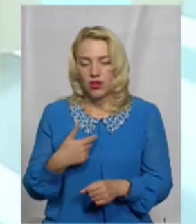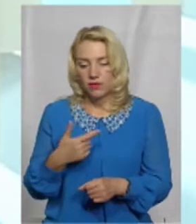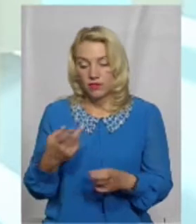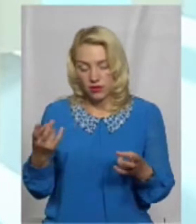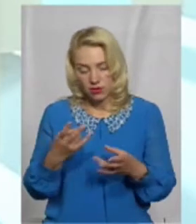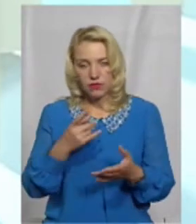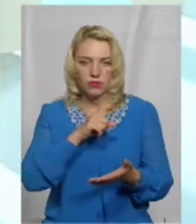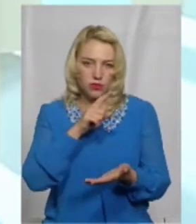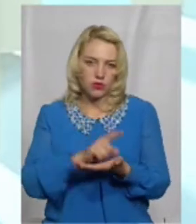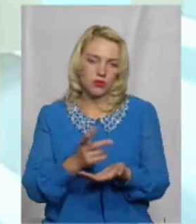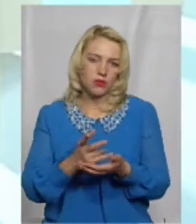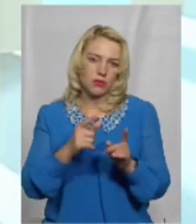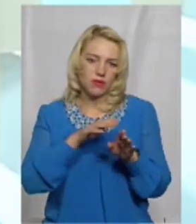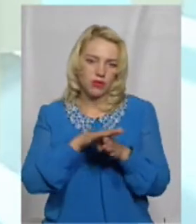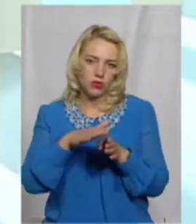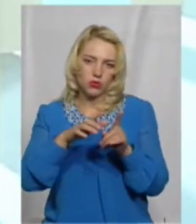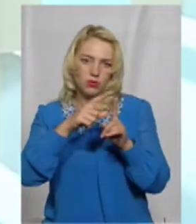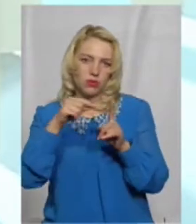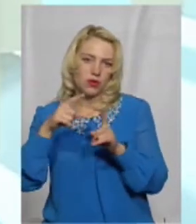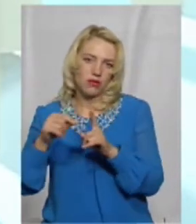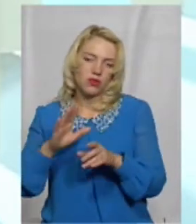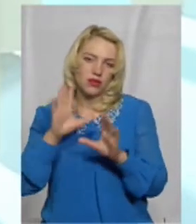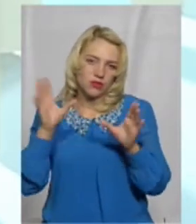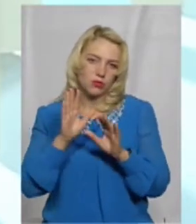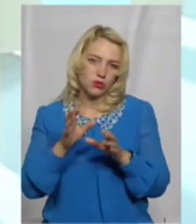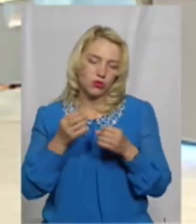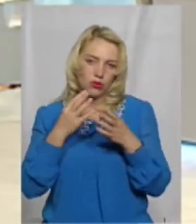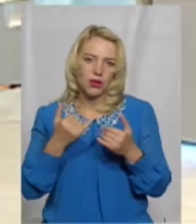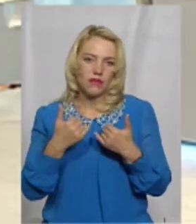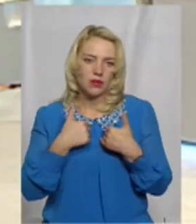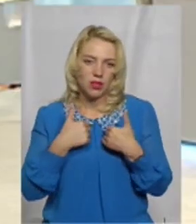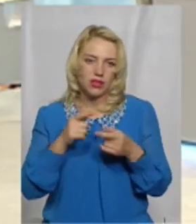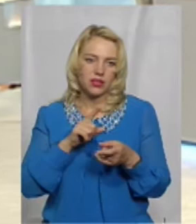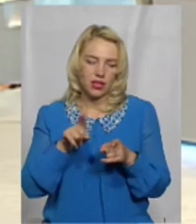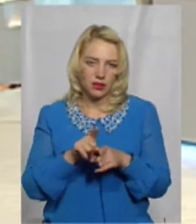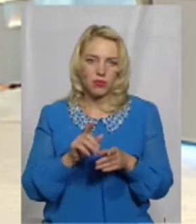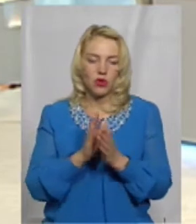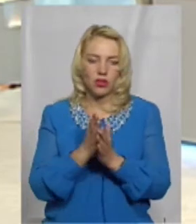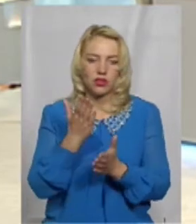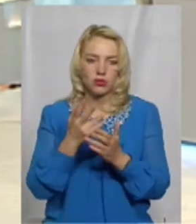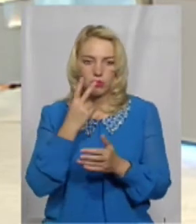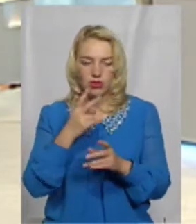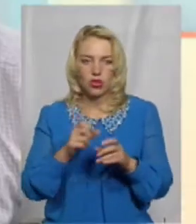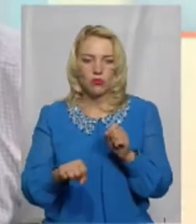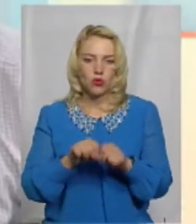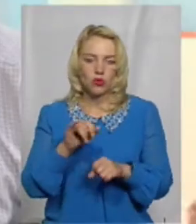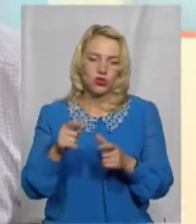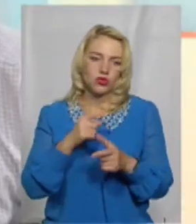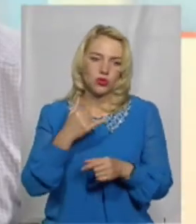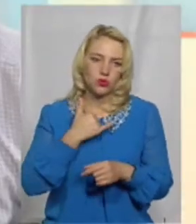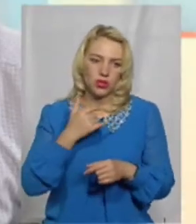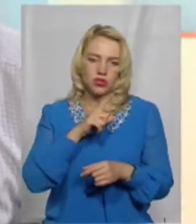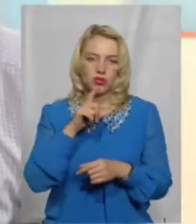правила, будь ласка, дотримуйтесь їх, і все буде у нас добре. І від мене таке ще прохання. якщо ви бачите порушення, чи в нас, чи